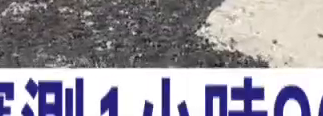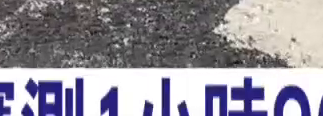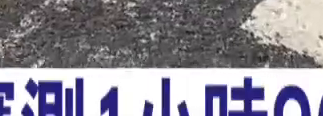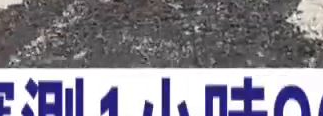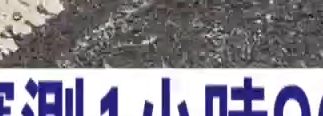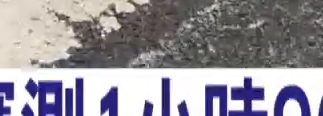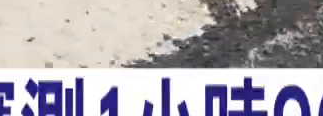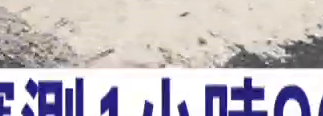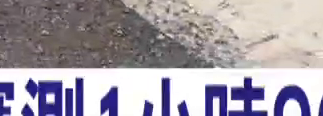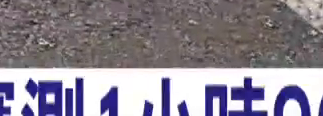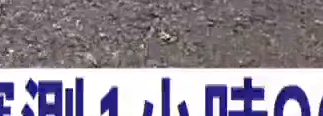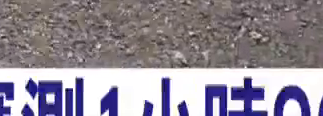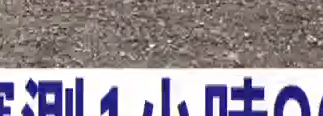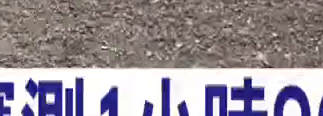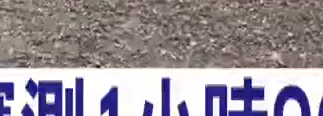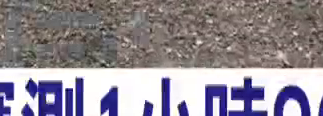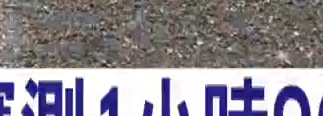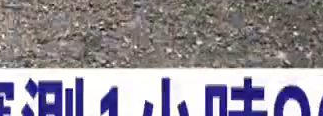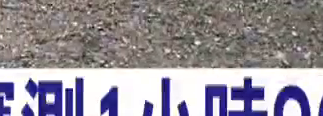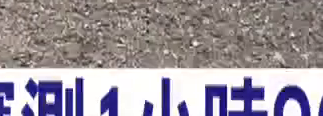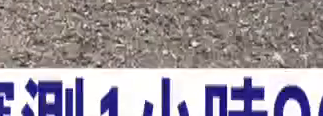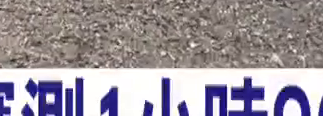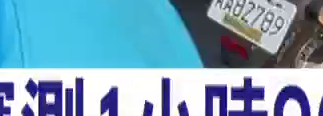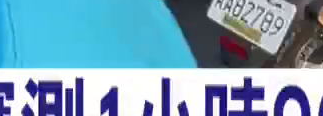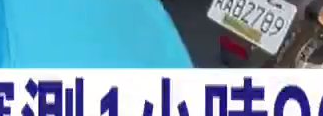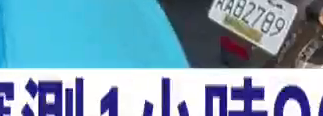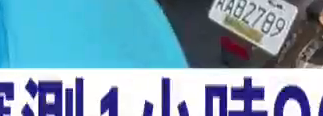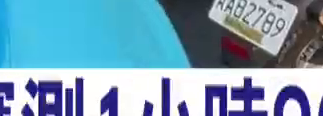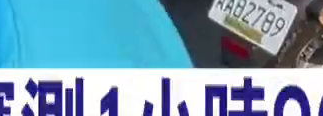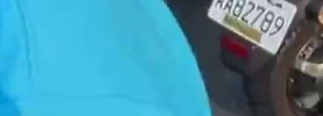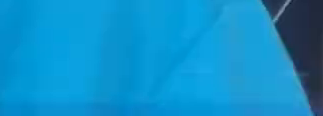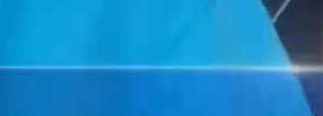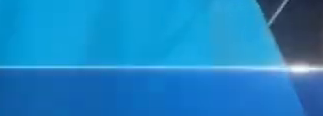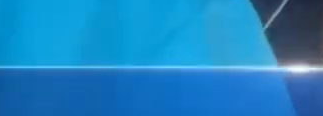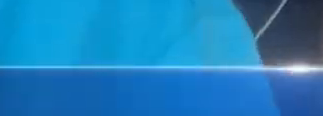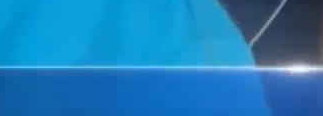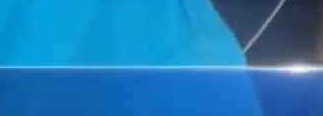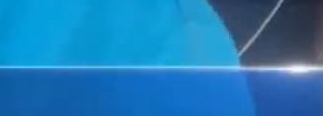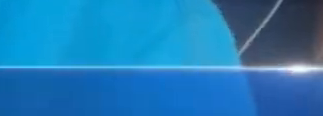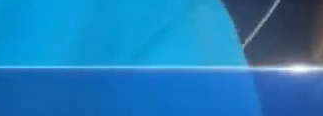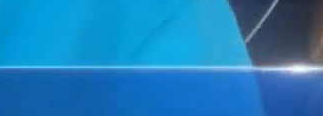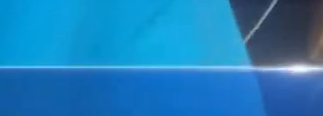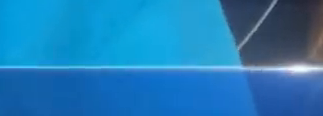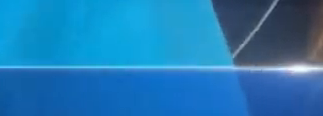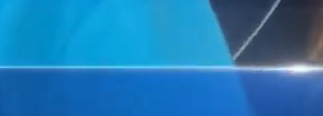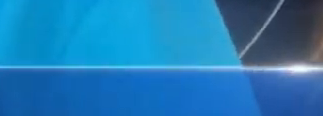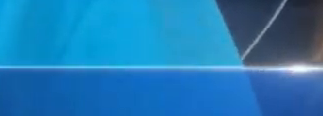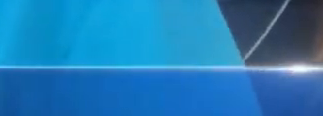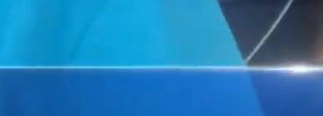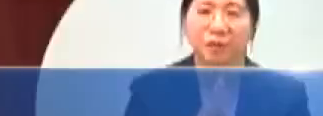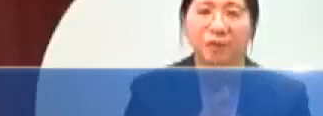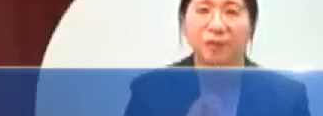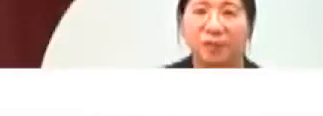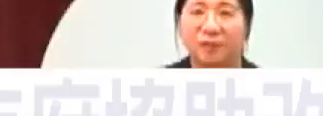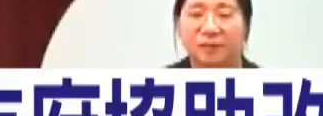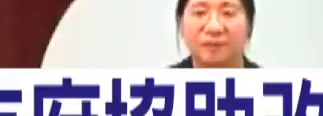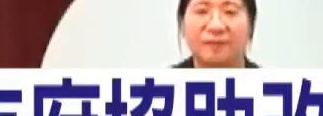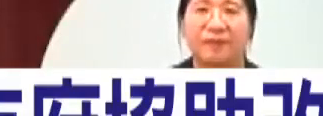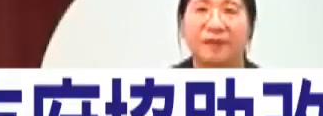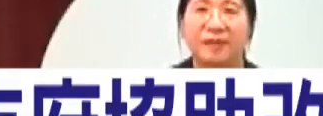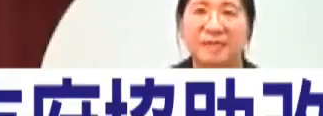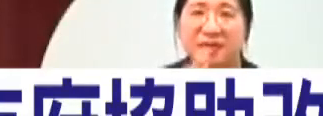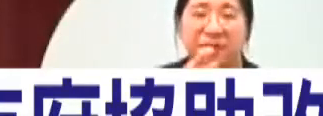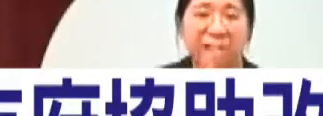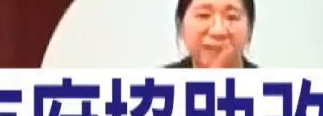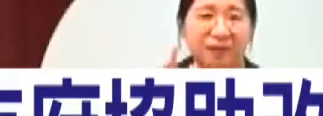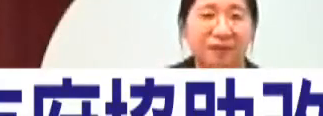况，车道旁边有路肩，大多民众根本不撒撒， 看不懂。好像没有那么必要存在呢。 议员质疑认